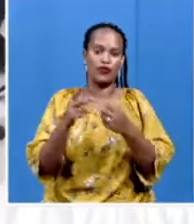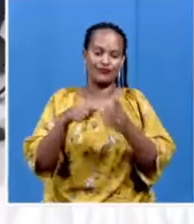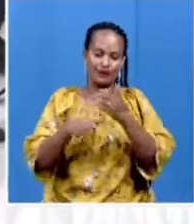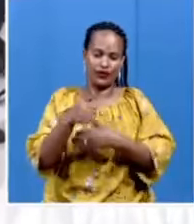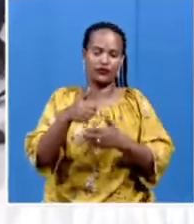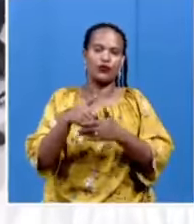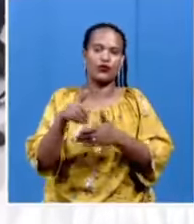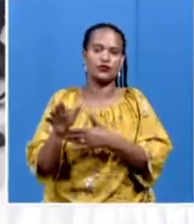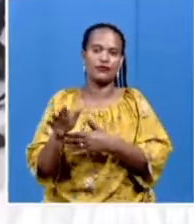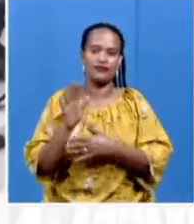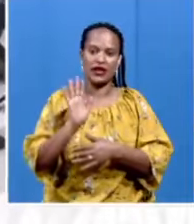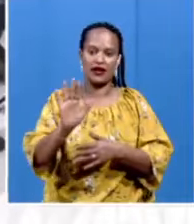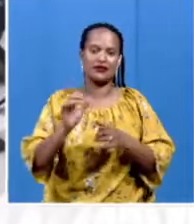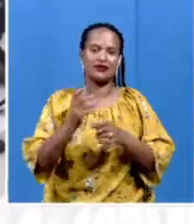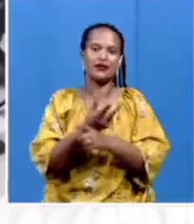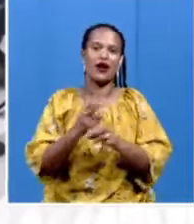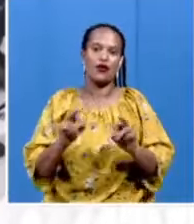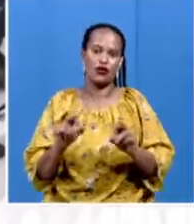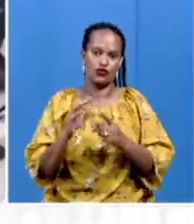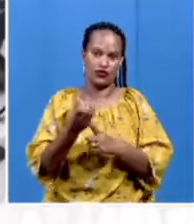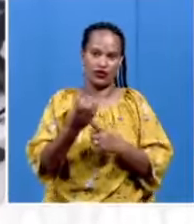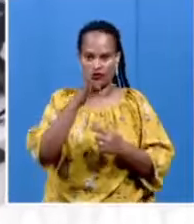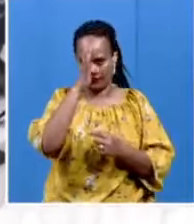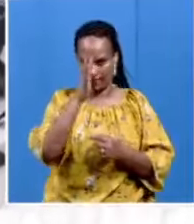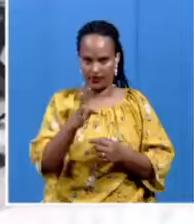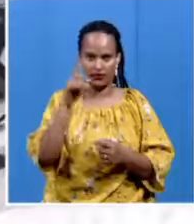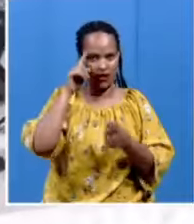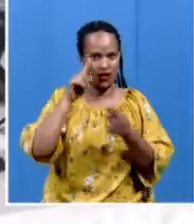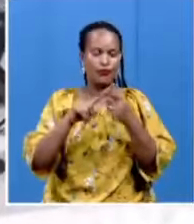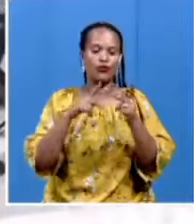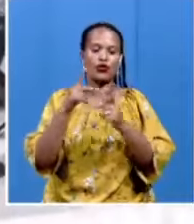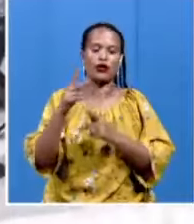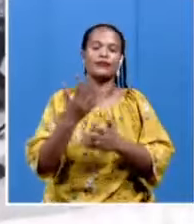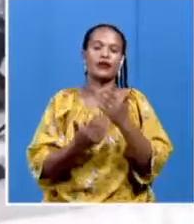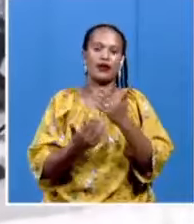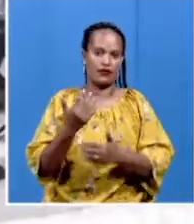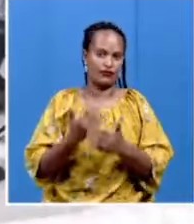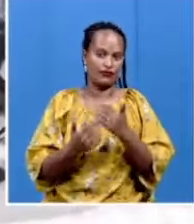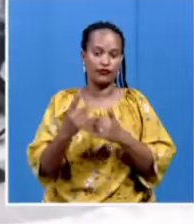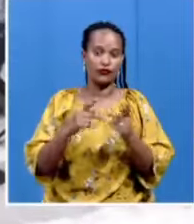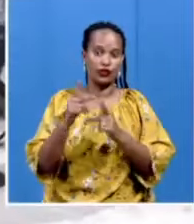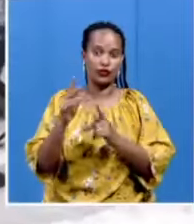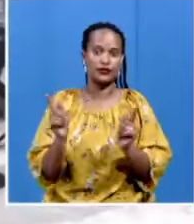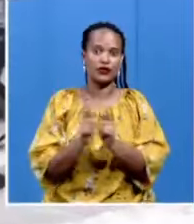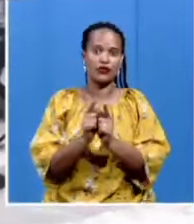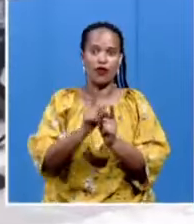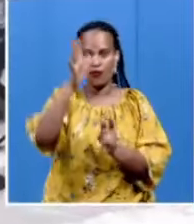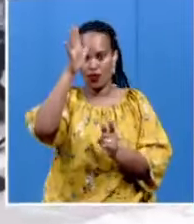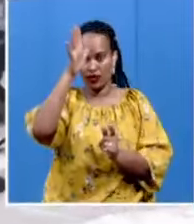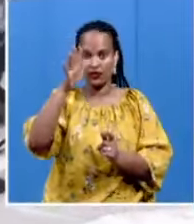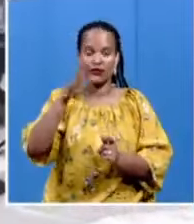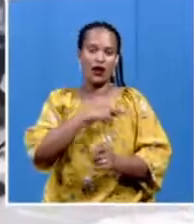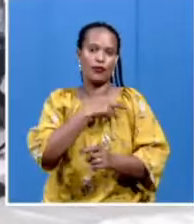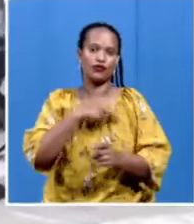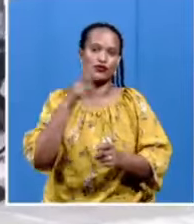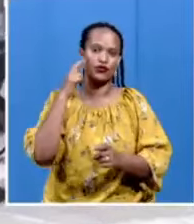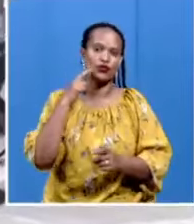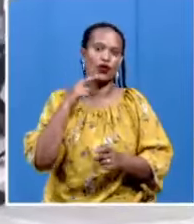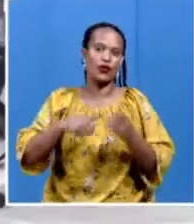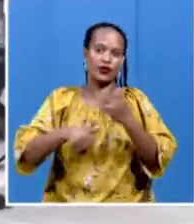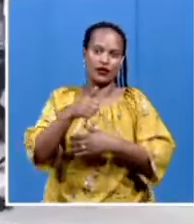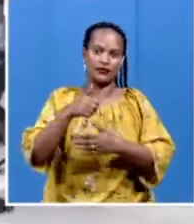ማህሰይቲ ወፅን ዓርሰን ዝሓውያሉ ኩነታት ክፍጠር ዝዓለመ መድረኽ ተኻይዱ። ኣብቲ ዋዕላ ዝተረኸቡ ኣቦታት ሃይማኖት ፆታዊ ጥቃዓት